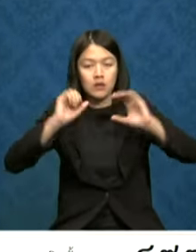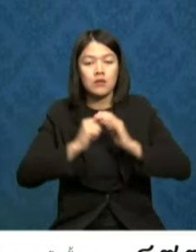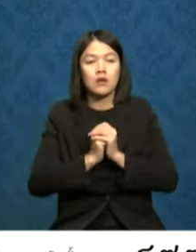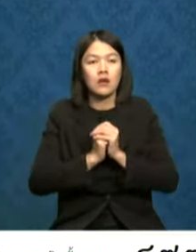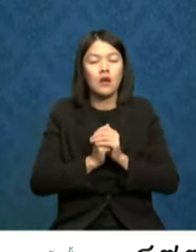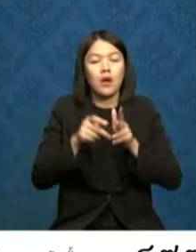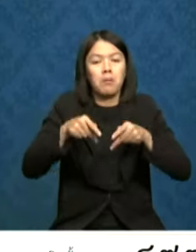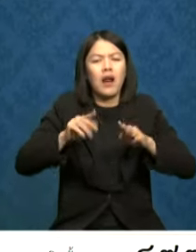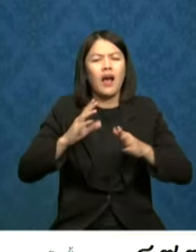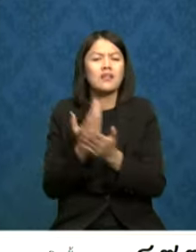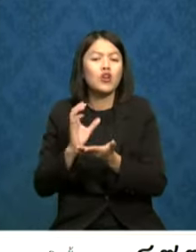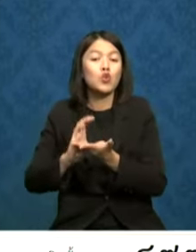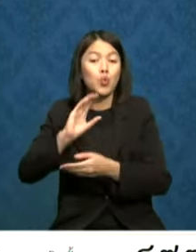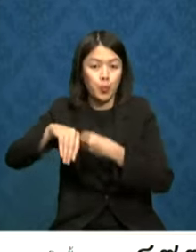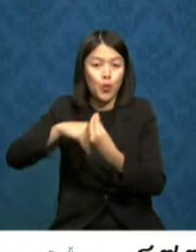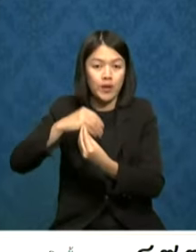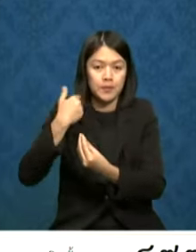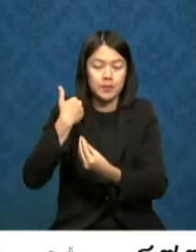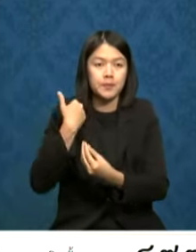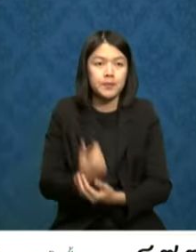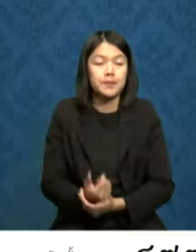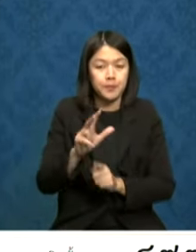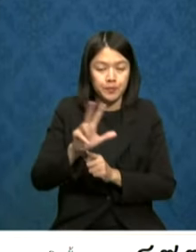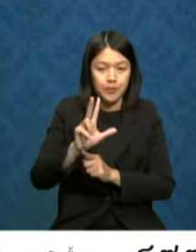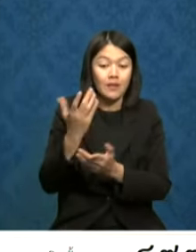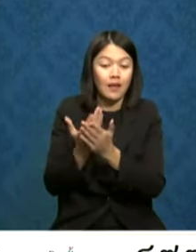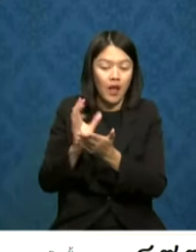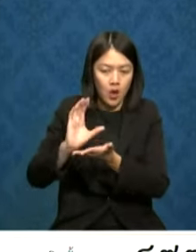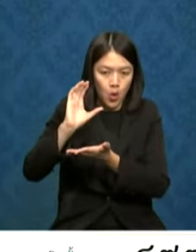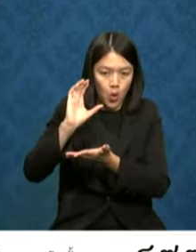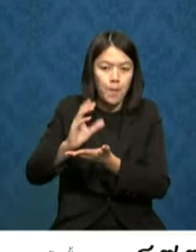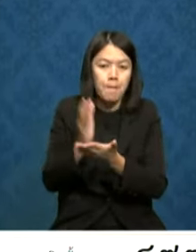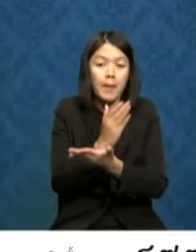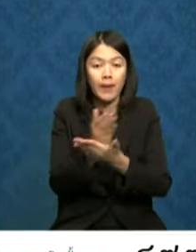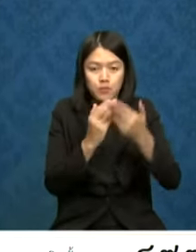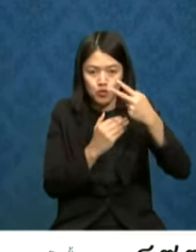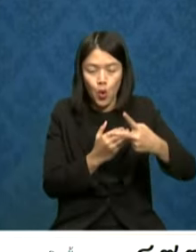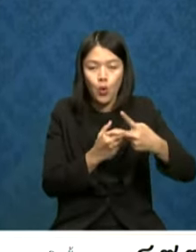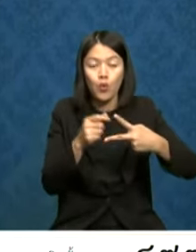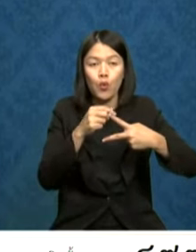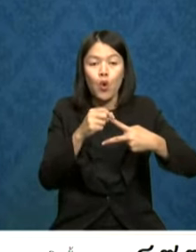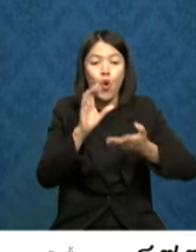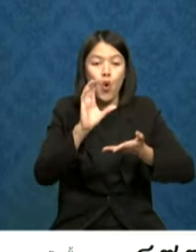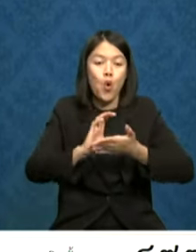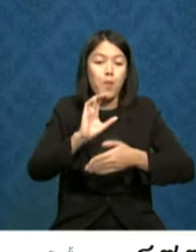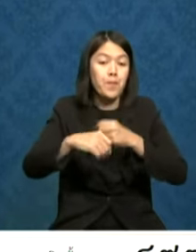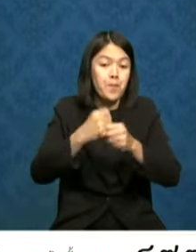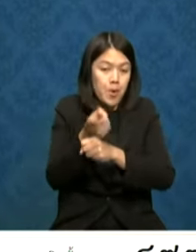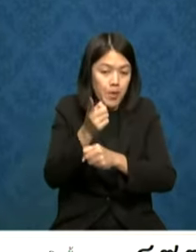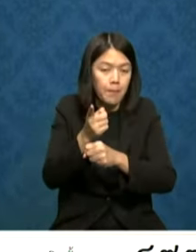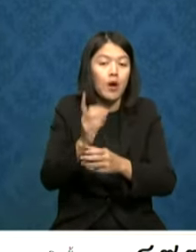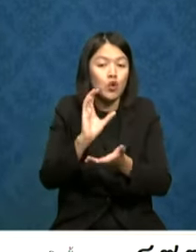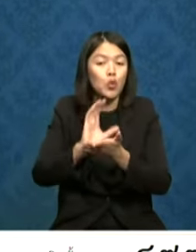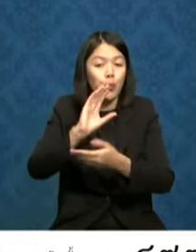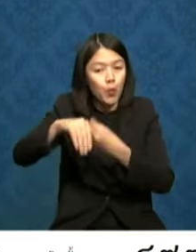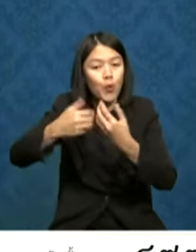ประเภทพนักงานเงินทุนหมุนเวียนอันที่ 3นะครับเรื่องงบประมาณนะครับแบ่งเป็น 2ประเภทคืองบประมาณประจำปีและเงินทุนหมุน